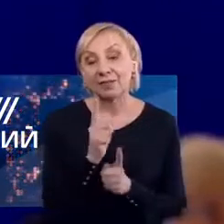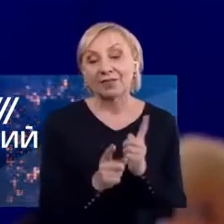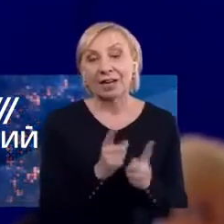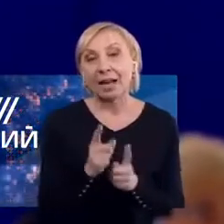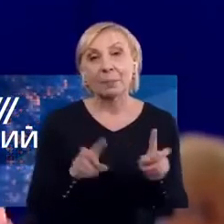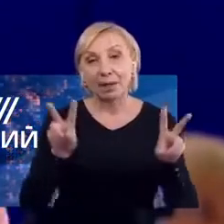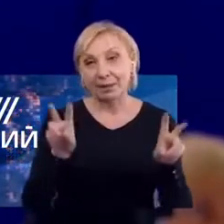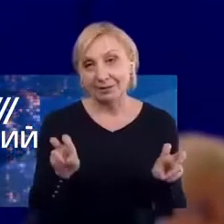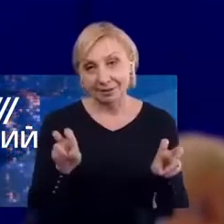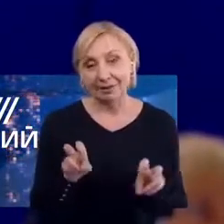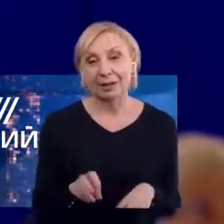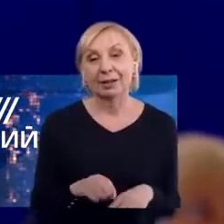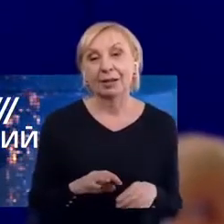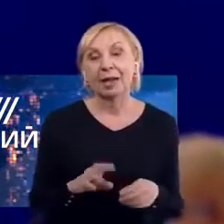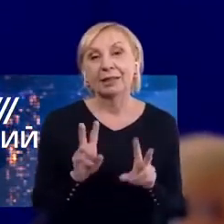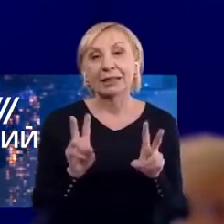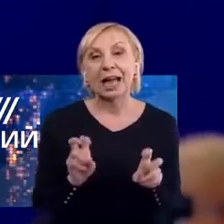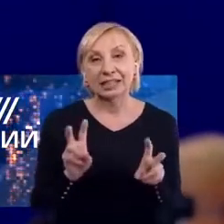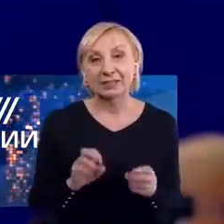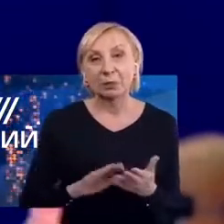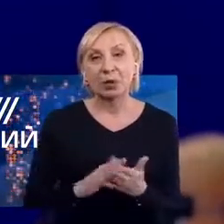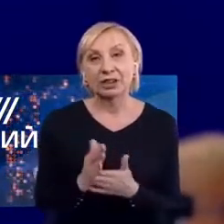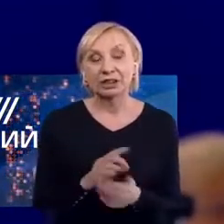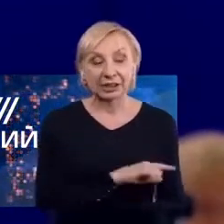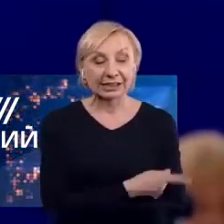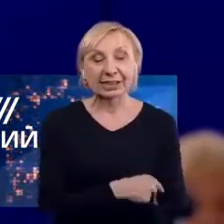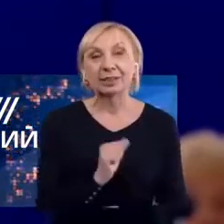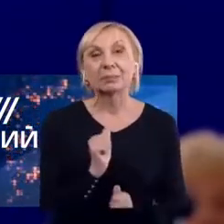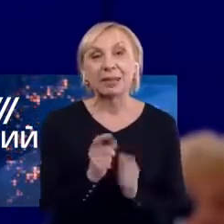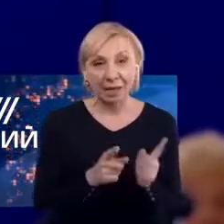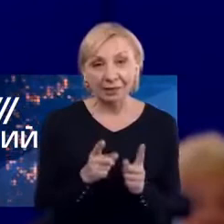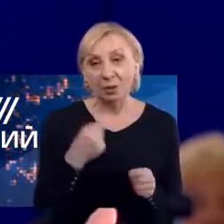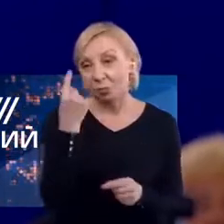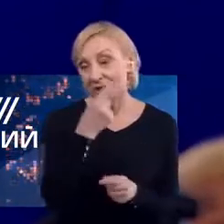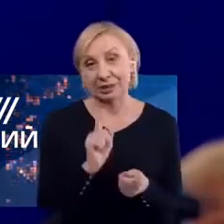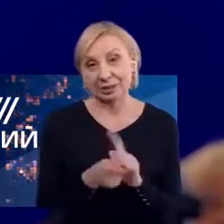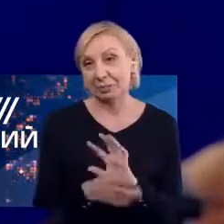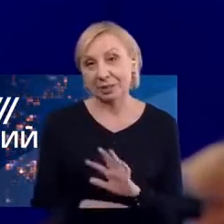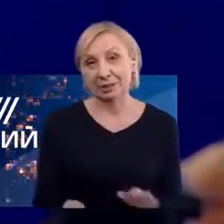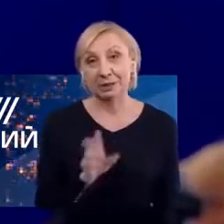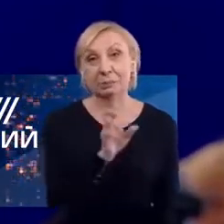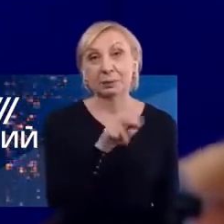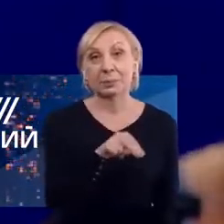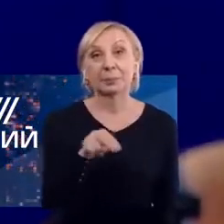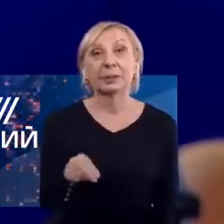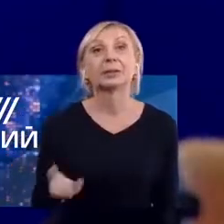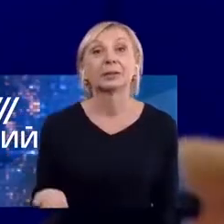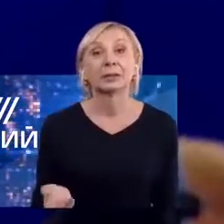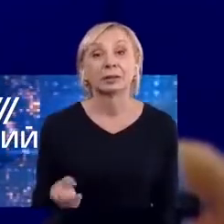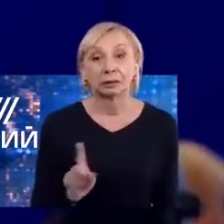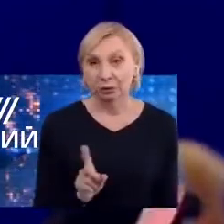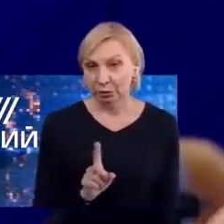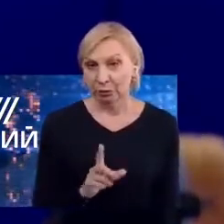що назви політичних сил міняються, а обличчя не міняється. Ну, наприклад, те саме БПП. Ну, що не було